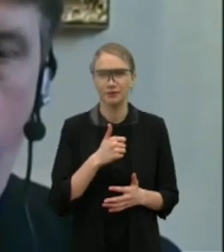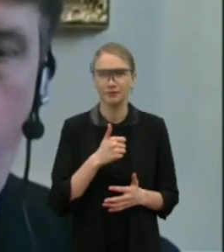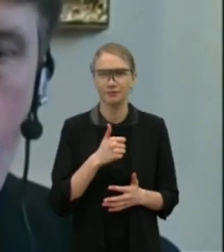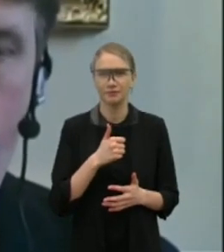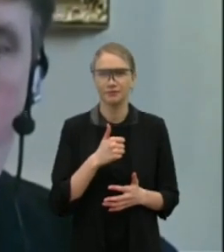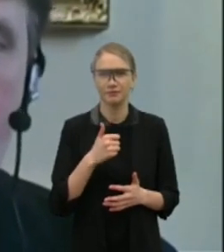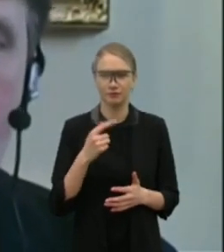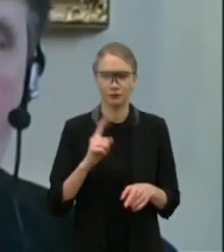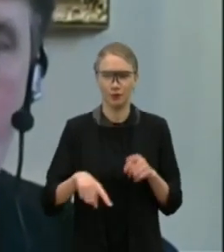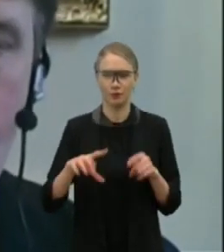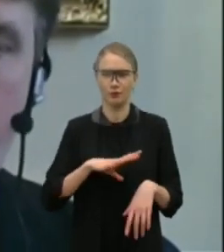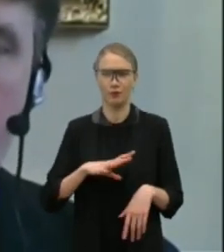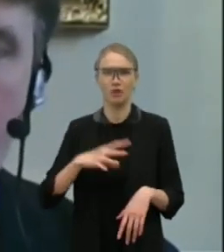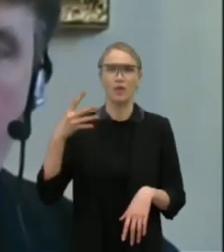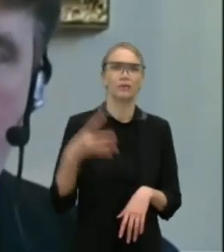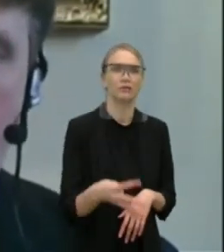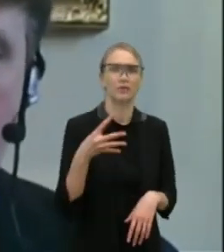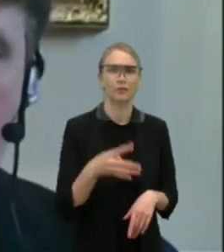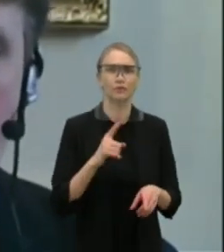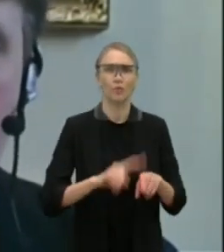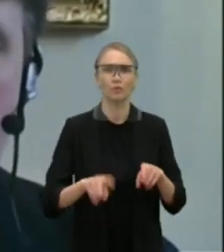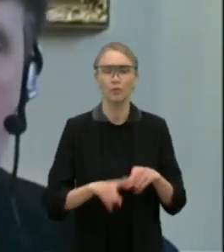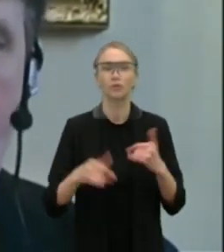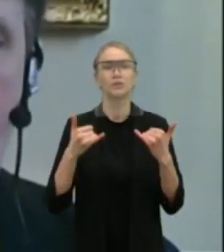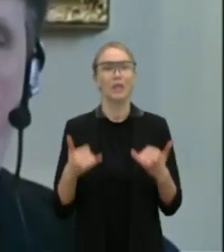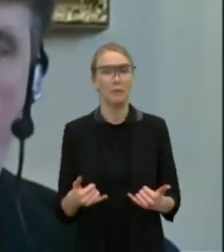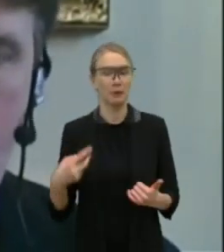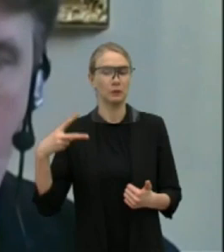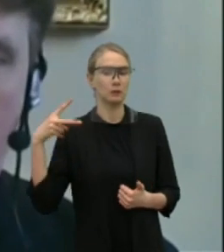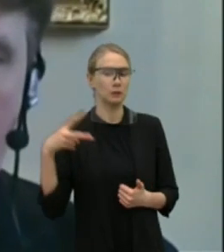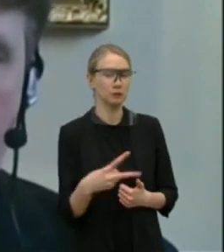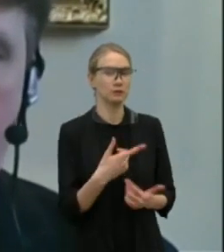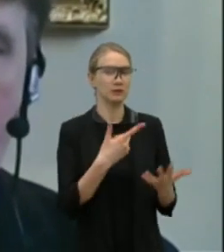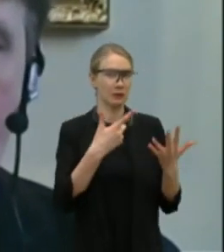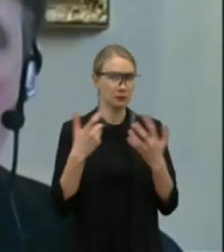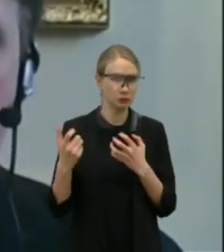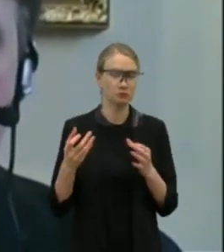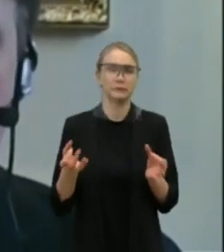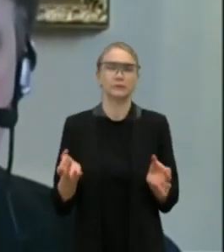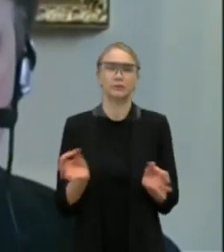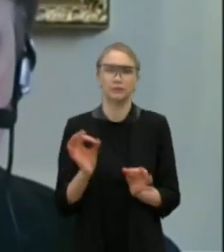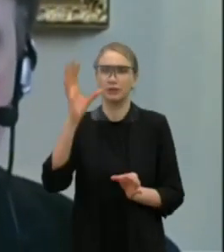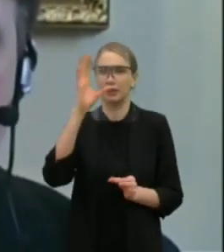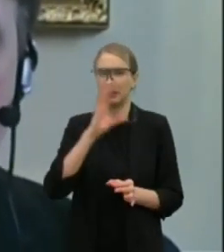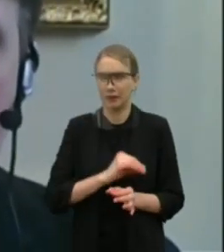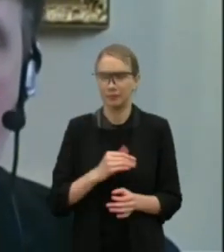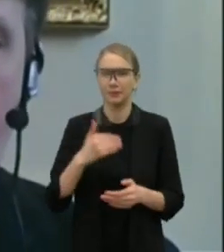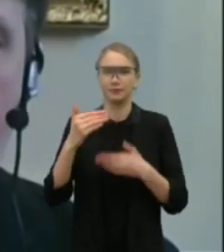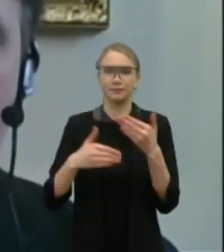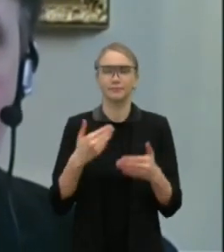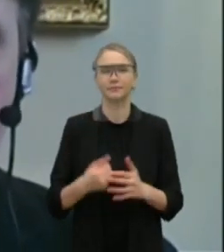prie 4000, na, tikriausiai tokio skaičiaus jau tikėkime, nepamatysime. Mes